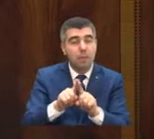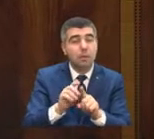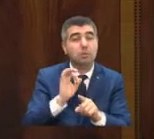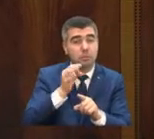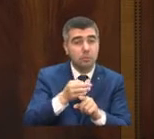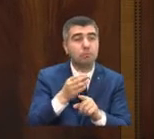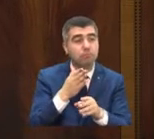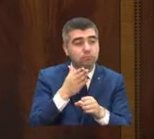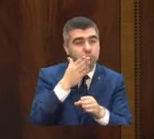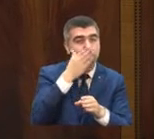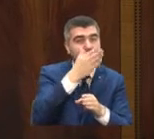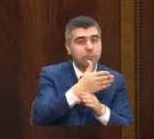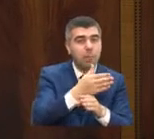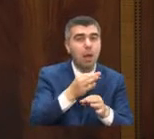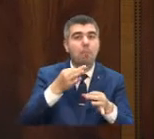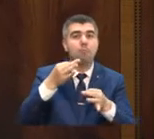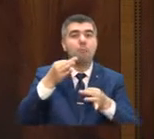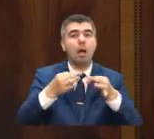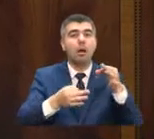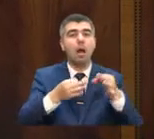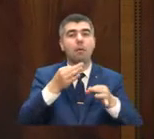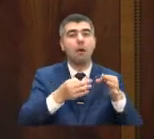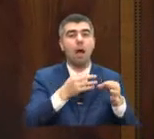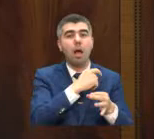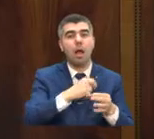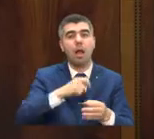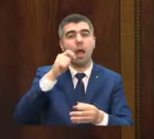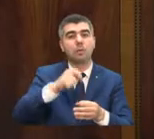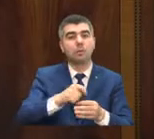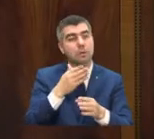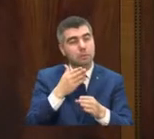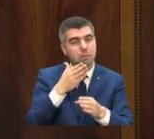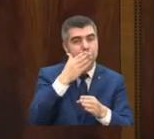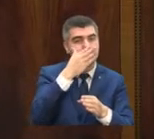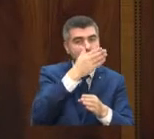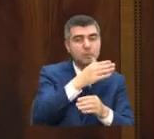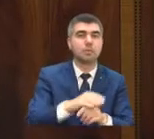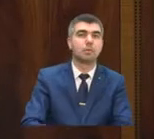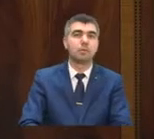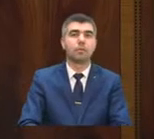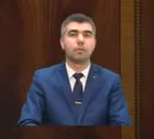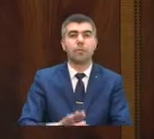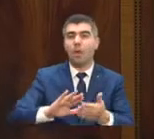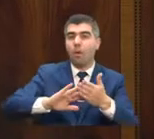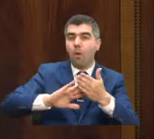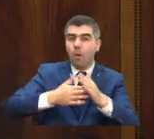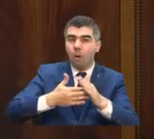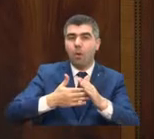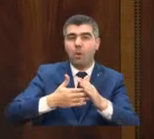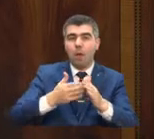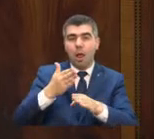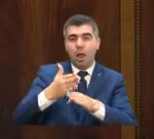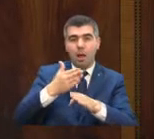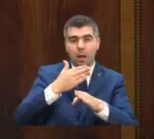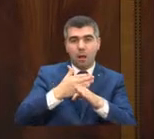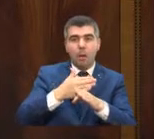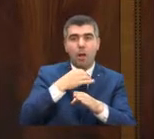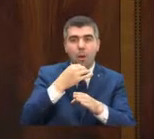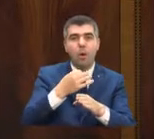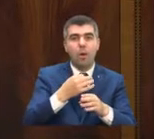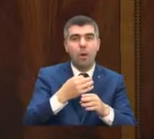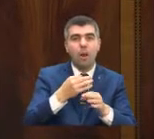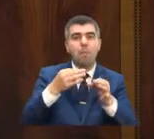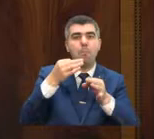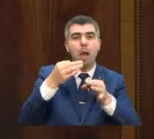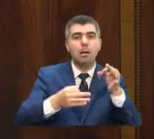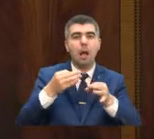تحت إشراف النيابة العامة المختصة. في هذا السياق، وبالإضافة إلى كل ما سبق للسلطات القضائية أن أعلنت